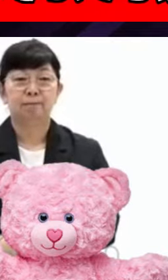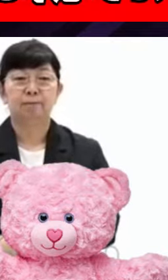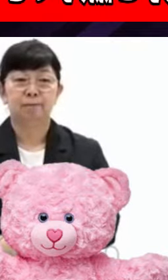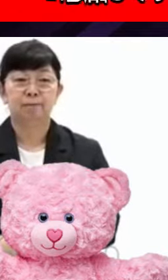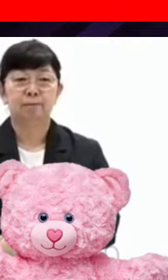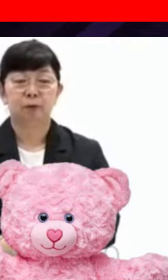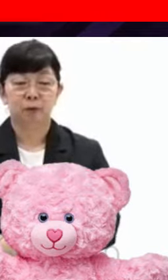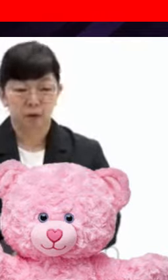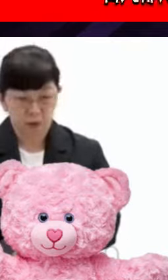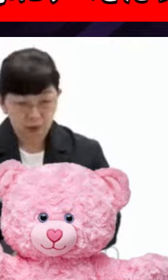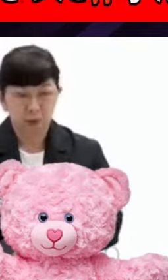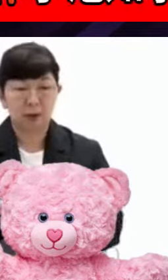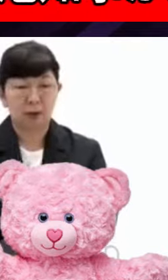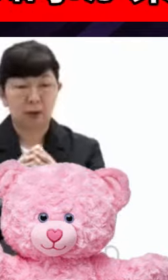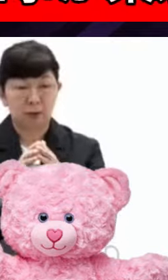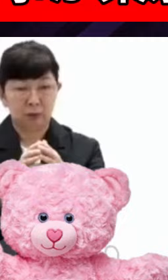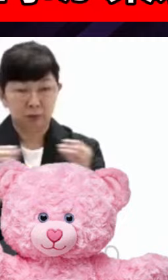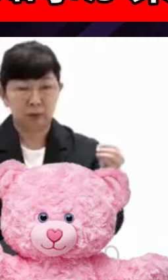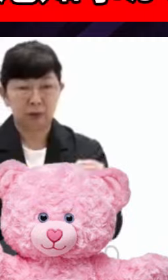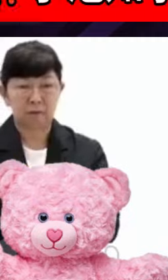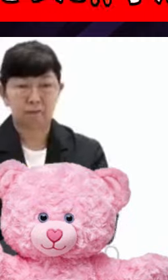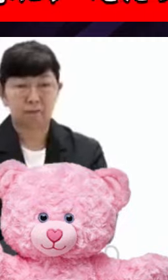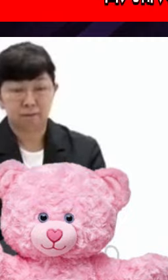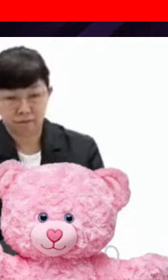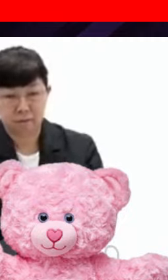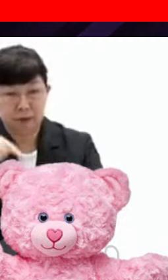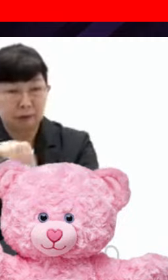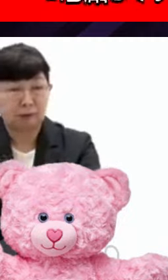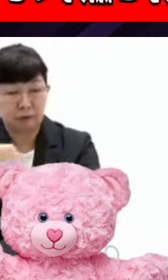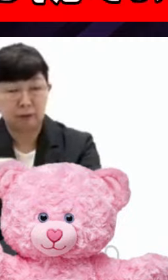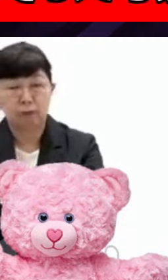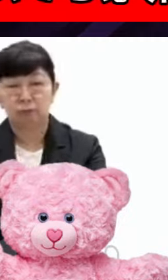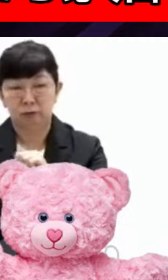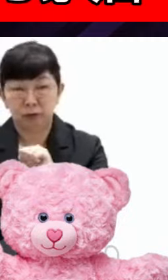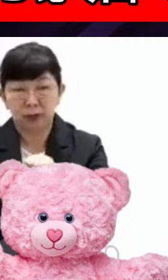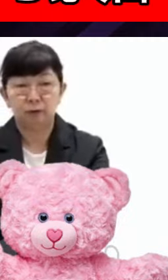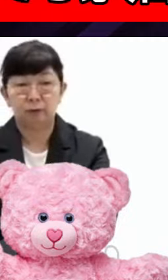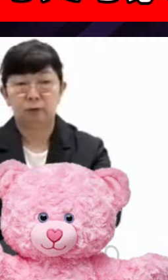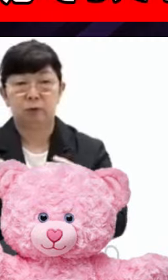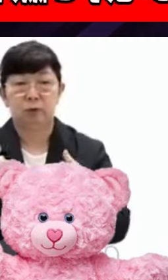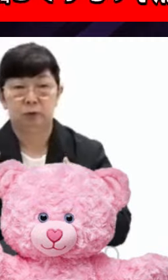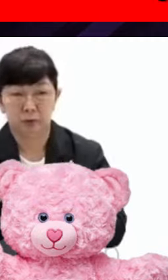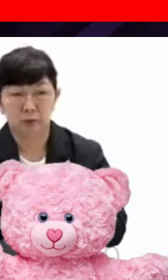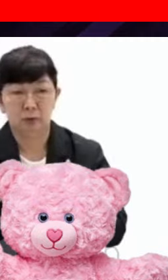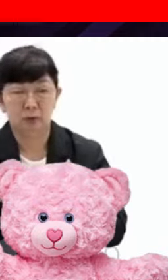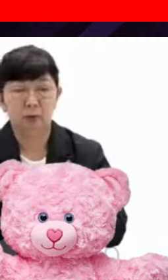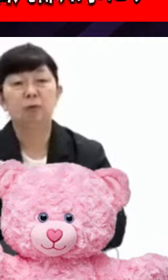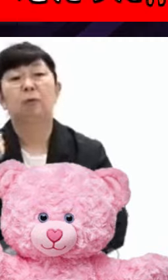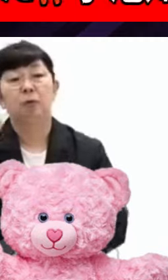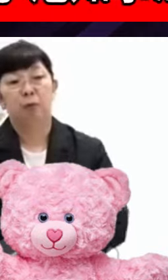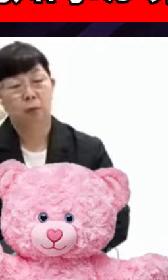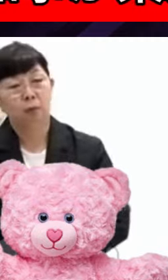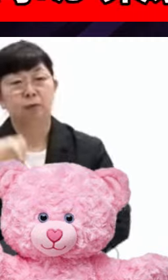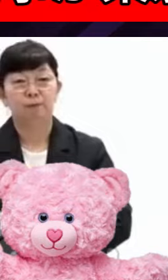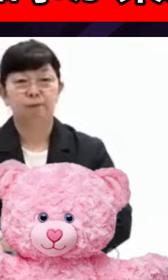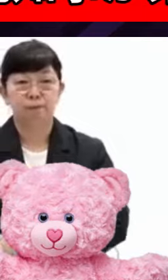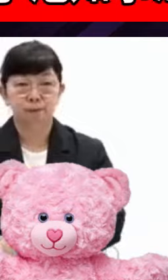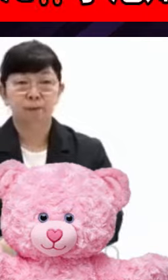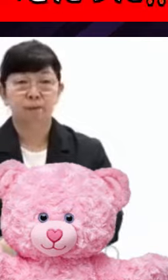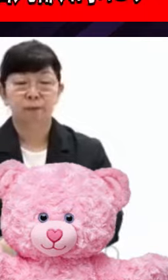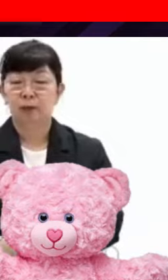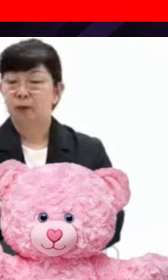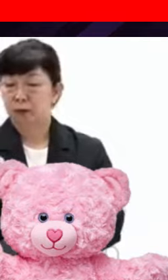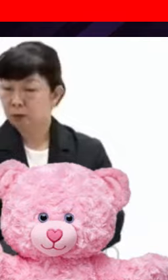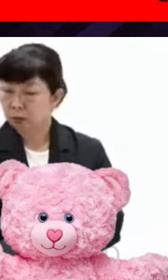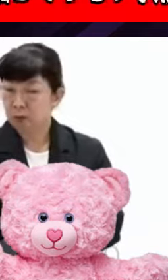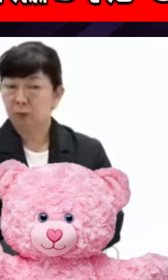国策として行うべきことなのではないかとこのように思います。昨日は